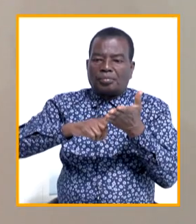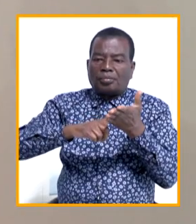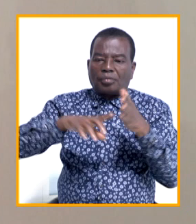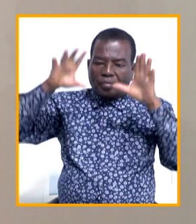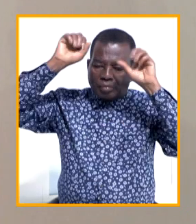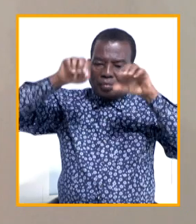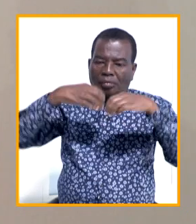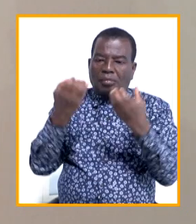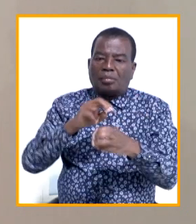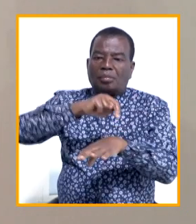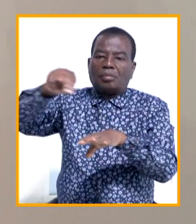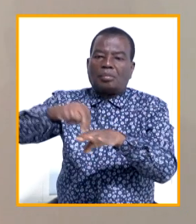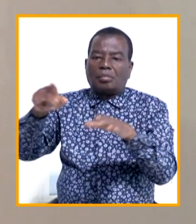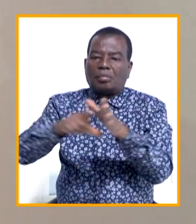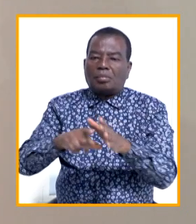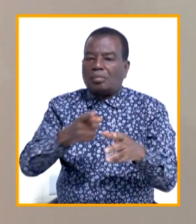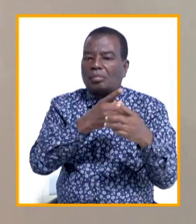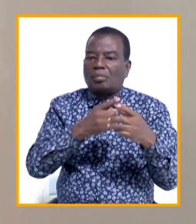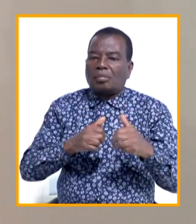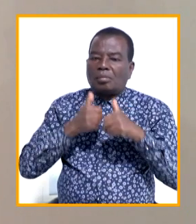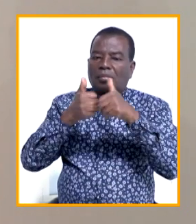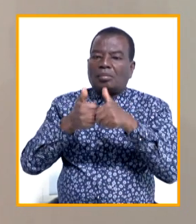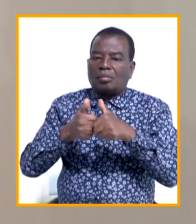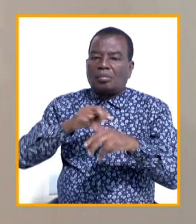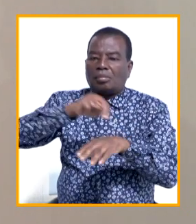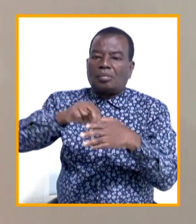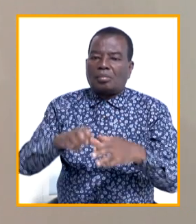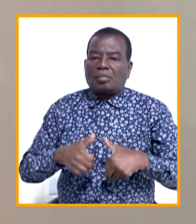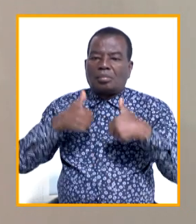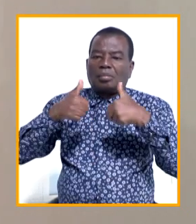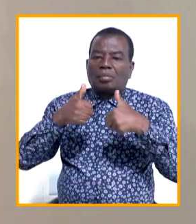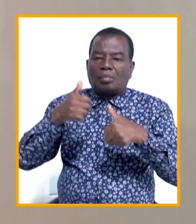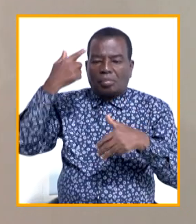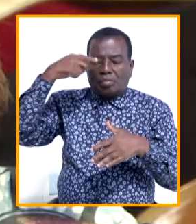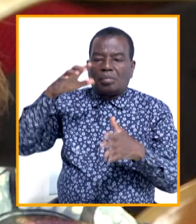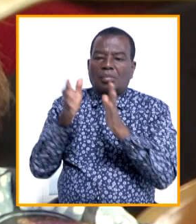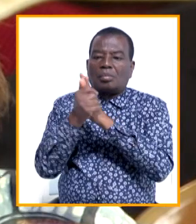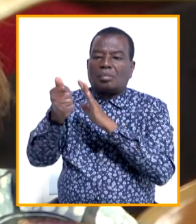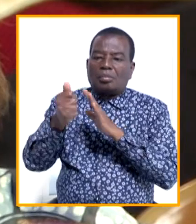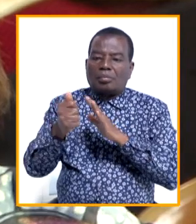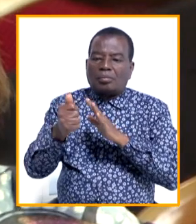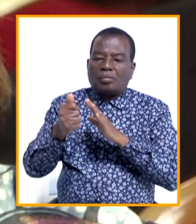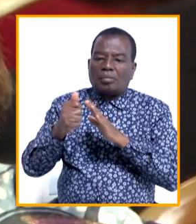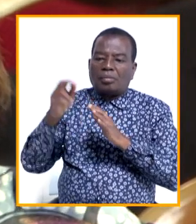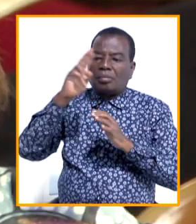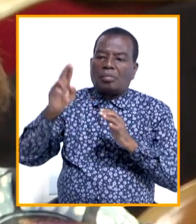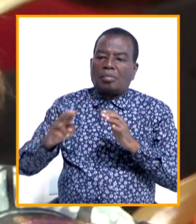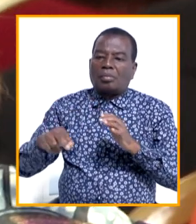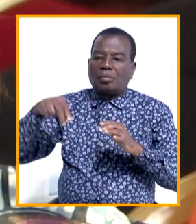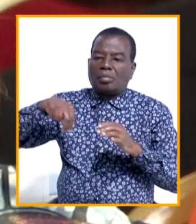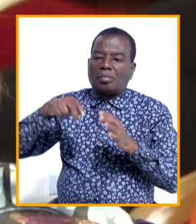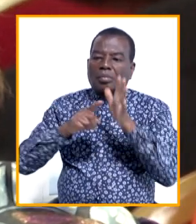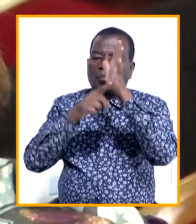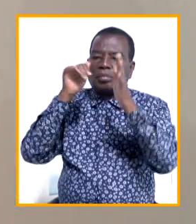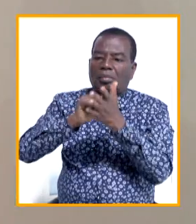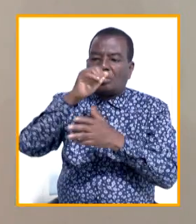président du comité national du Prix national d'excellence pour la qualité des résultats présentés